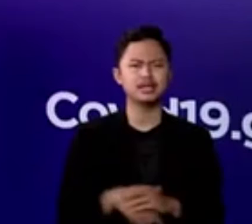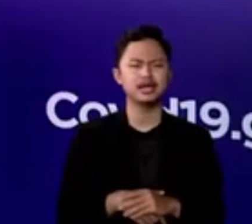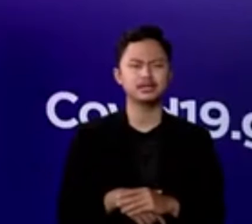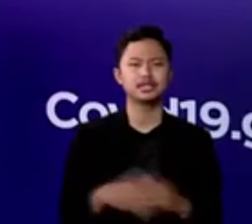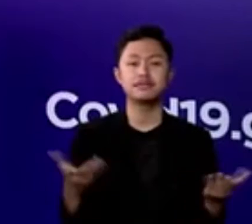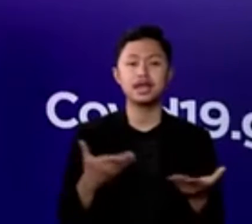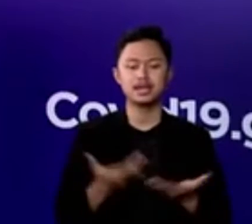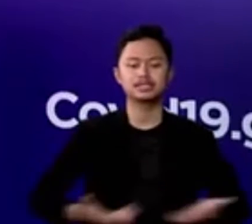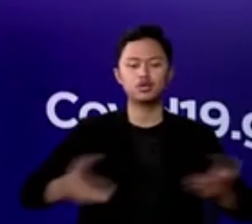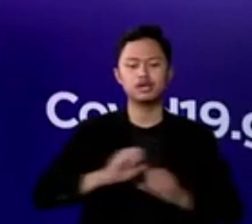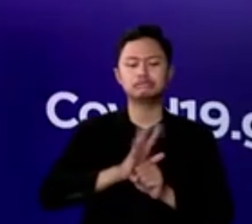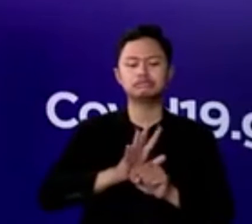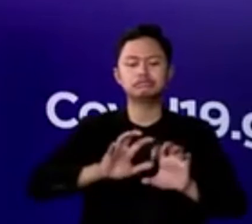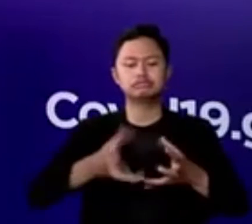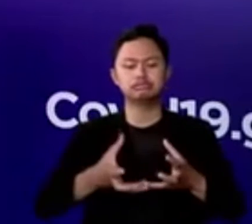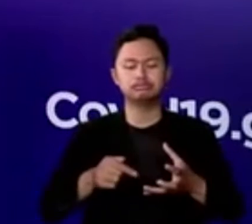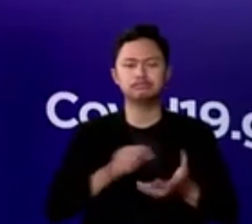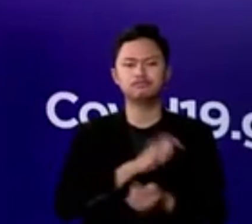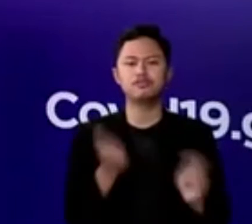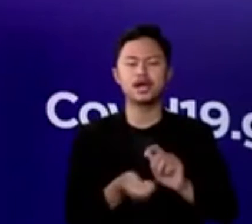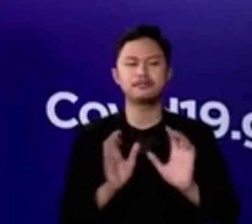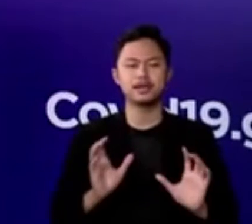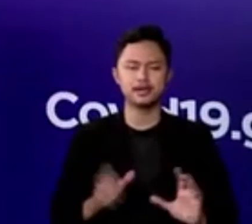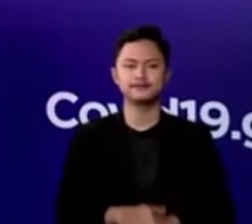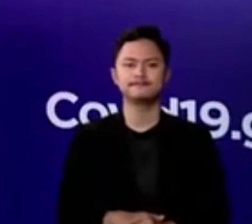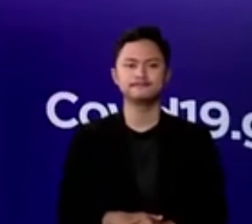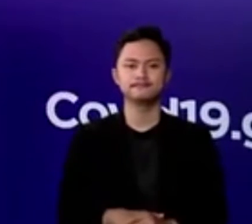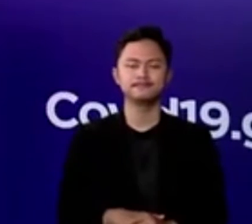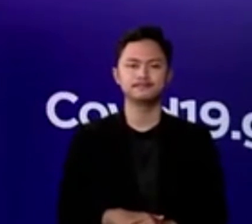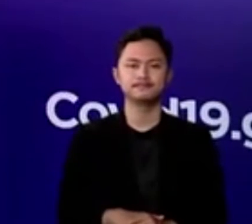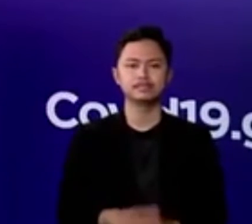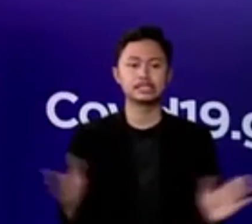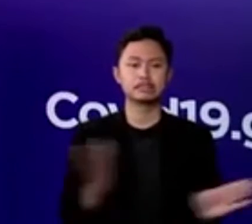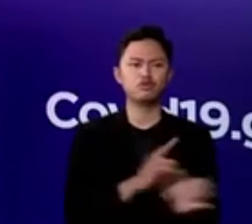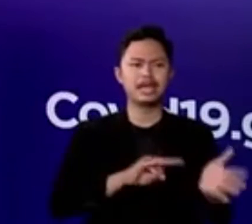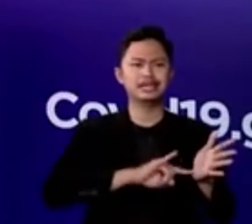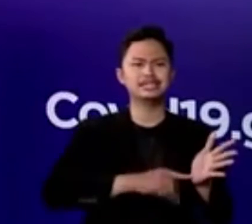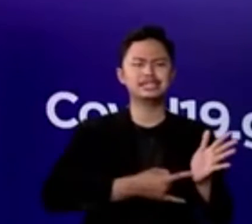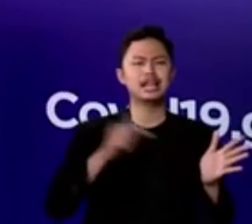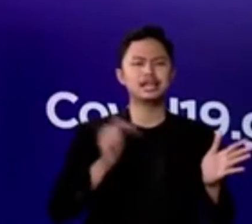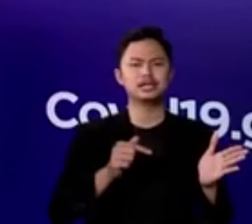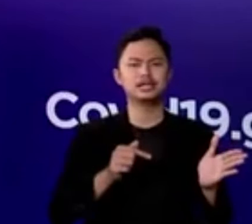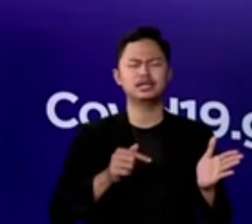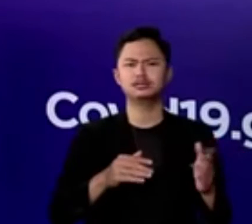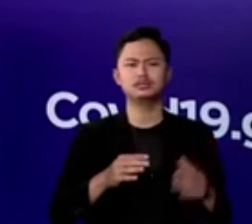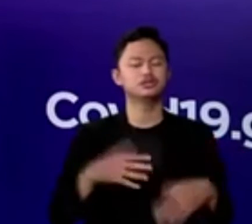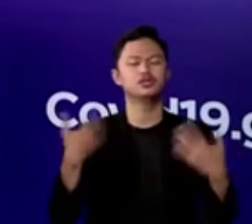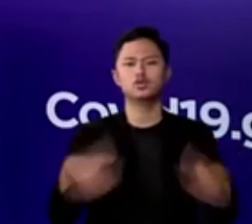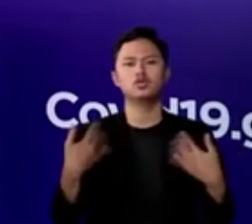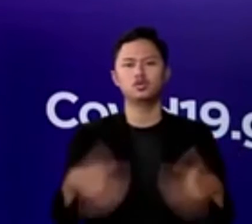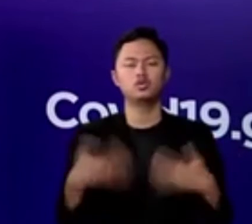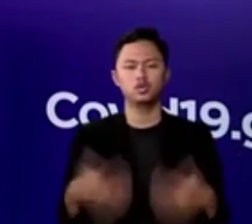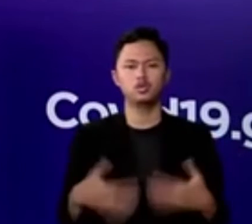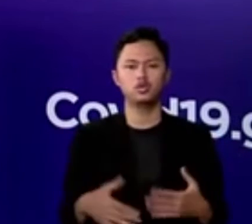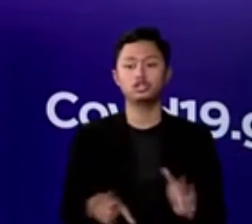di dalam masa pandemi ini gitu Gan eh dari peran digitalisasi juga besar gitu